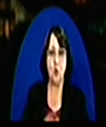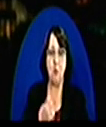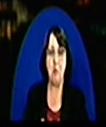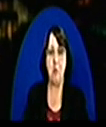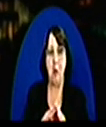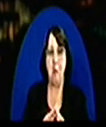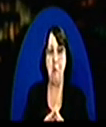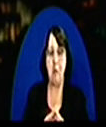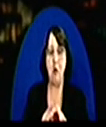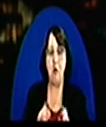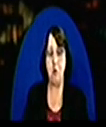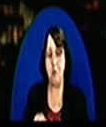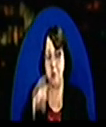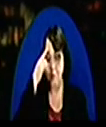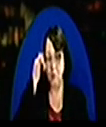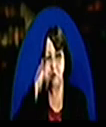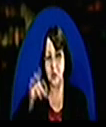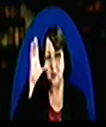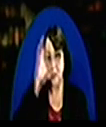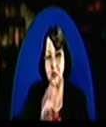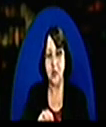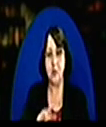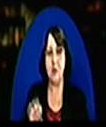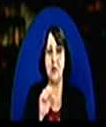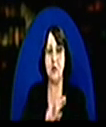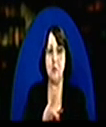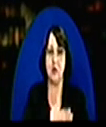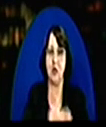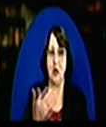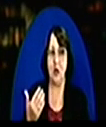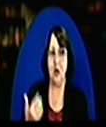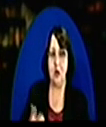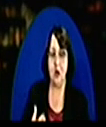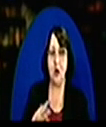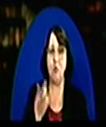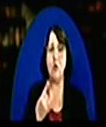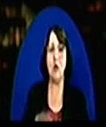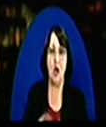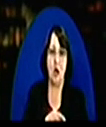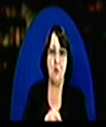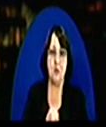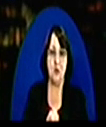байгаа юм. Өнөөдөр Монгол улсын ерөнхий сайд Монгол Ардын намын дарга хөрөлсөх Булган аймагт ажиллалаа.